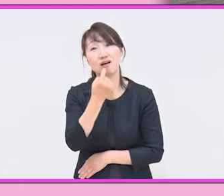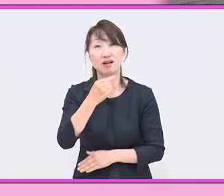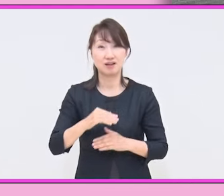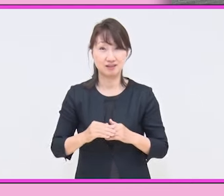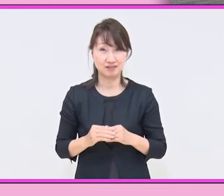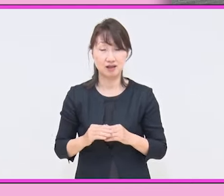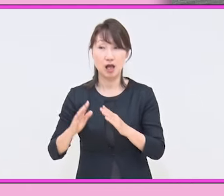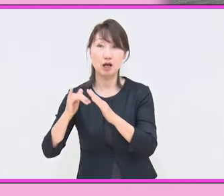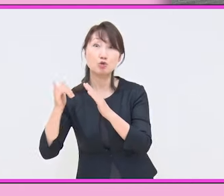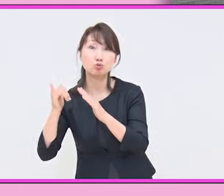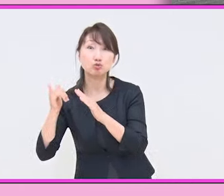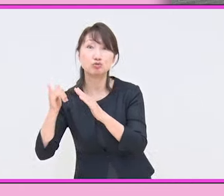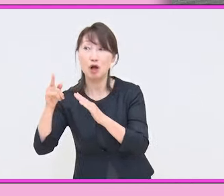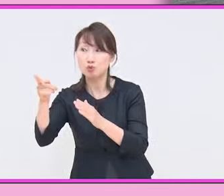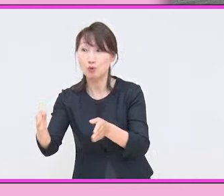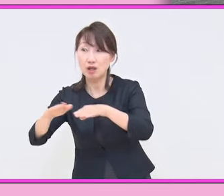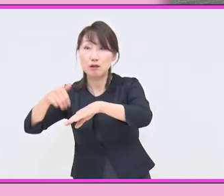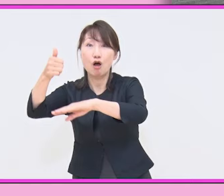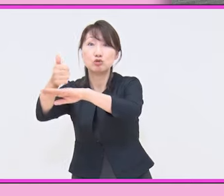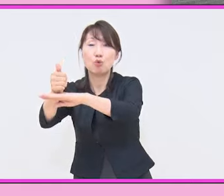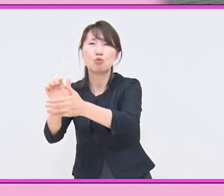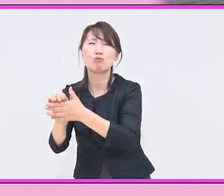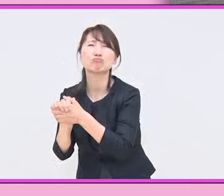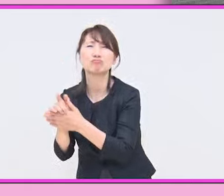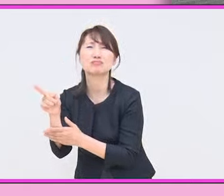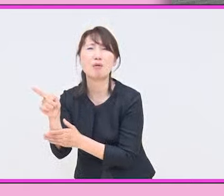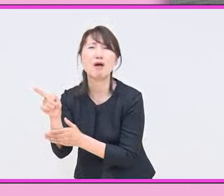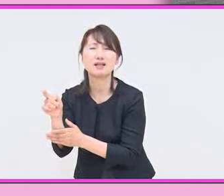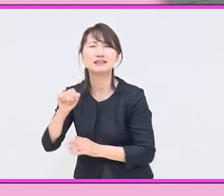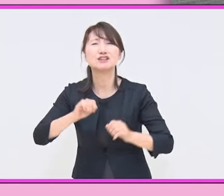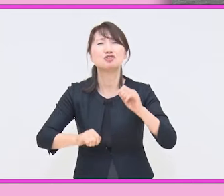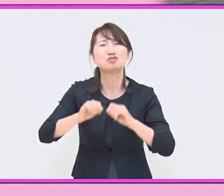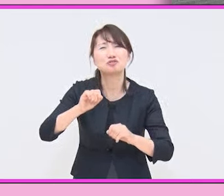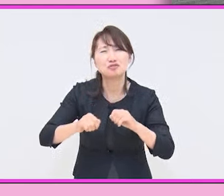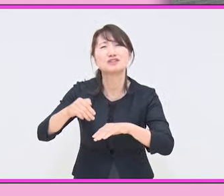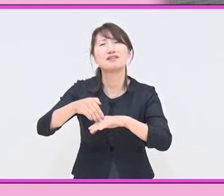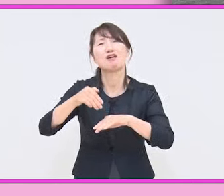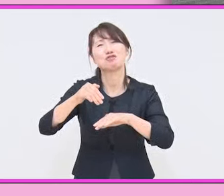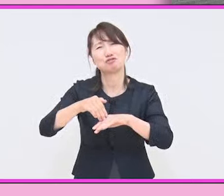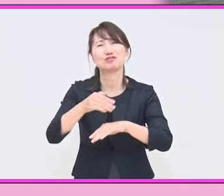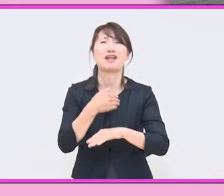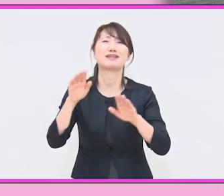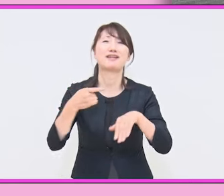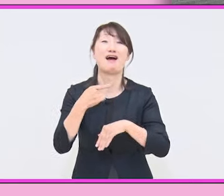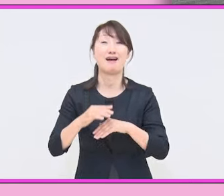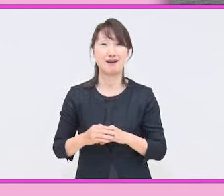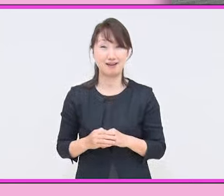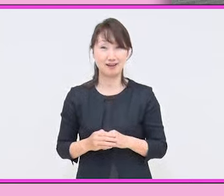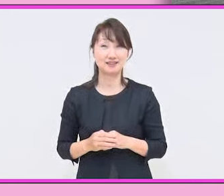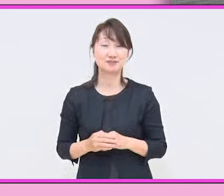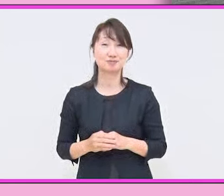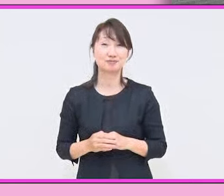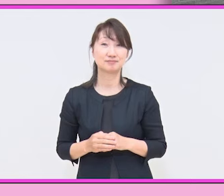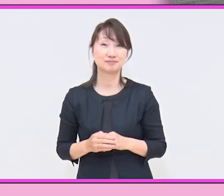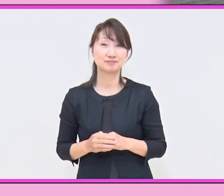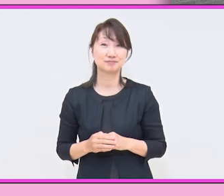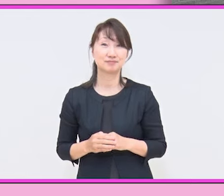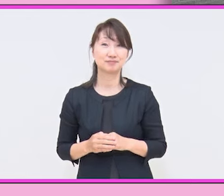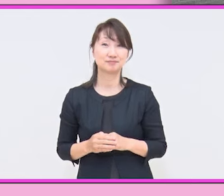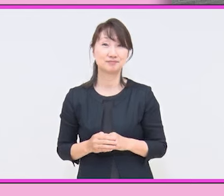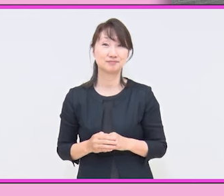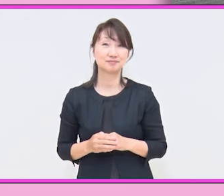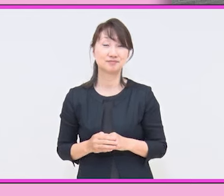my family knew the director of the sports center, so I got special free access. But